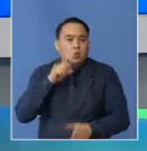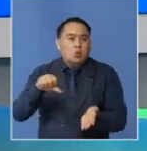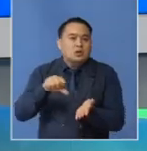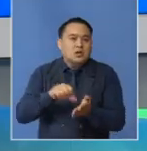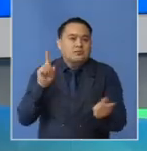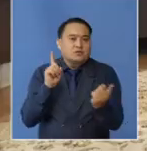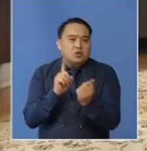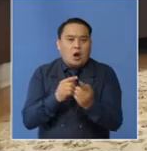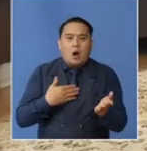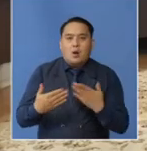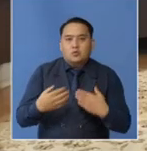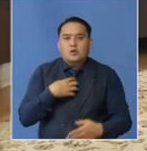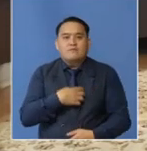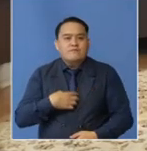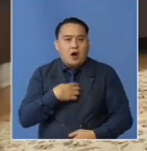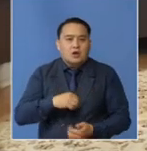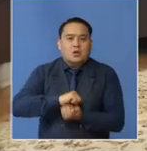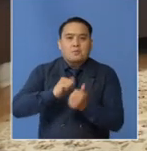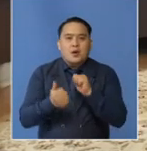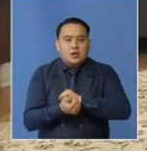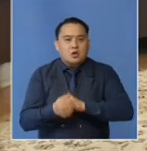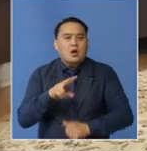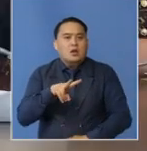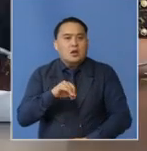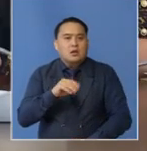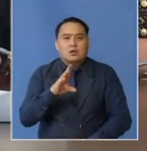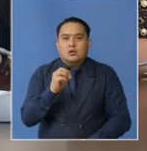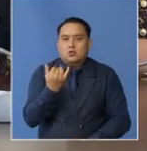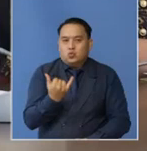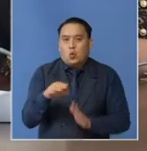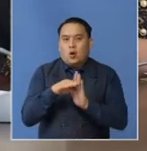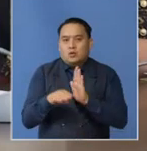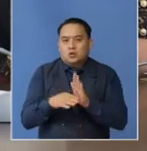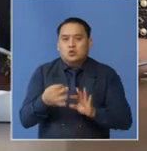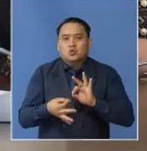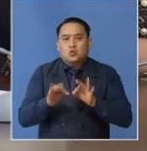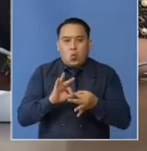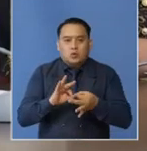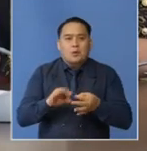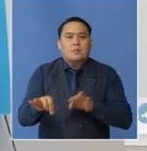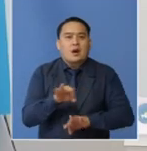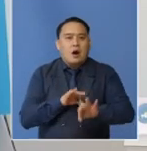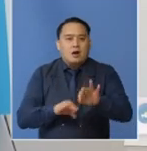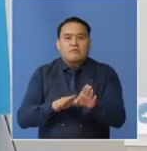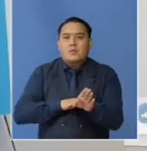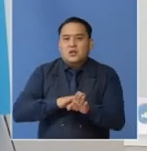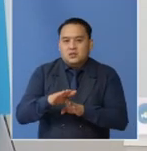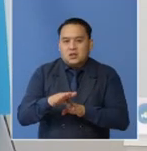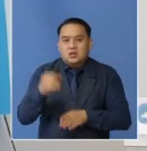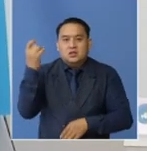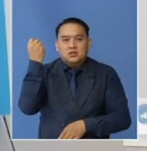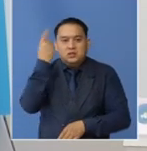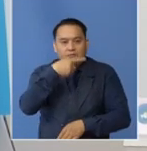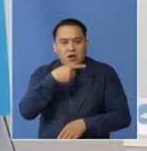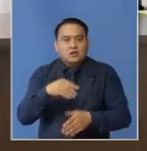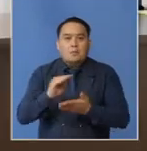молодежь. Участники встречи обсудили значение перехода на латинскую графику, возникающие трудности и проекты реализации. Как известно,